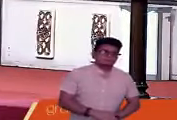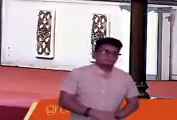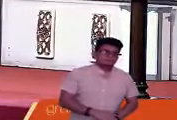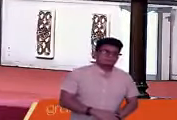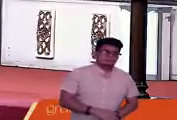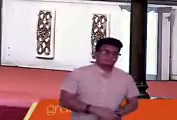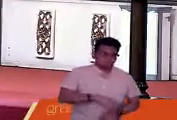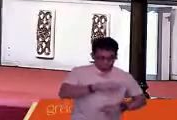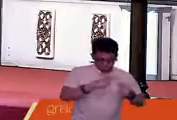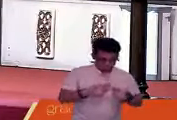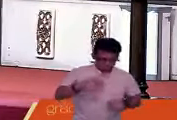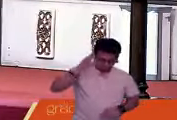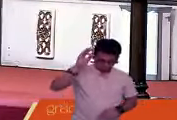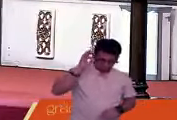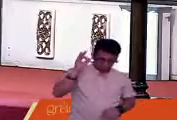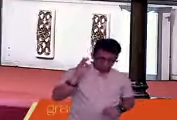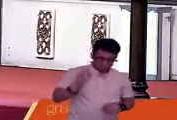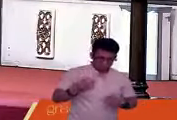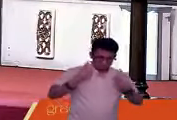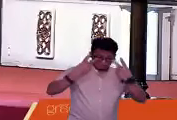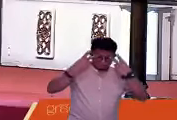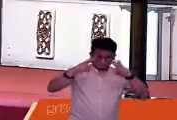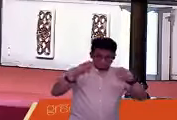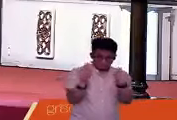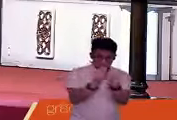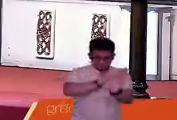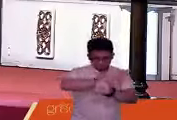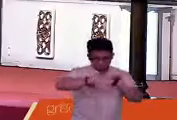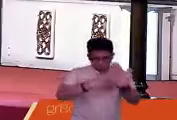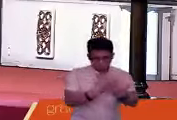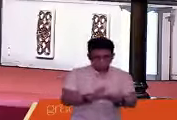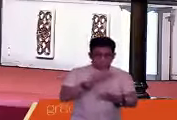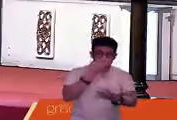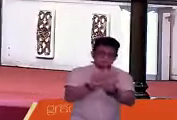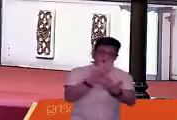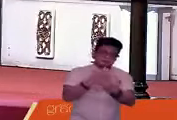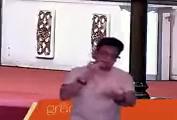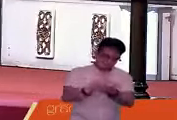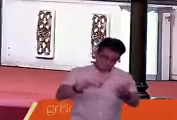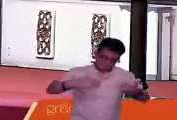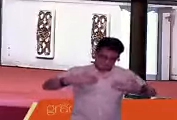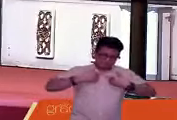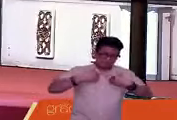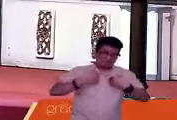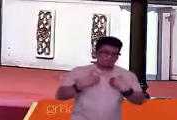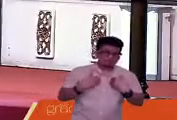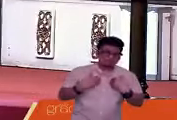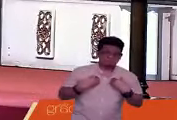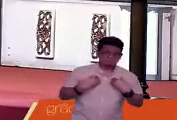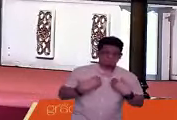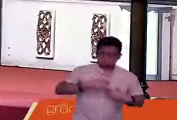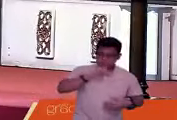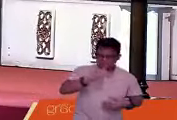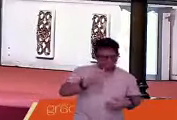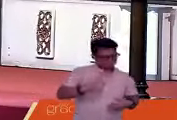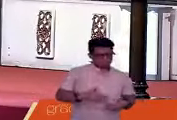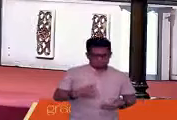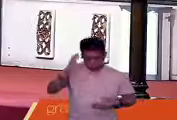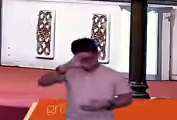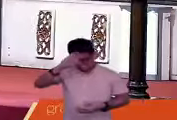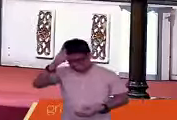ako lang gitanaw po mga kaigsunan, ang tatay, with all the money that he has, wag yun niya pangita iyang